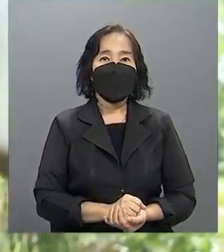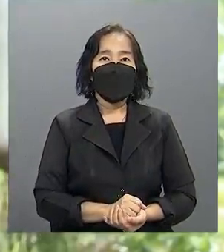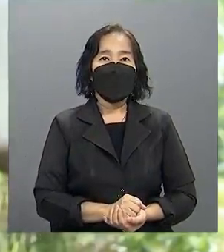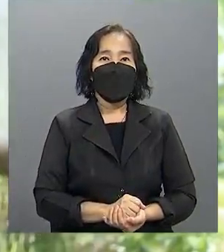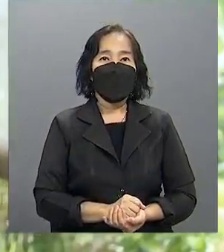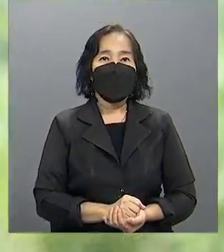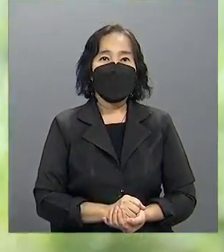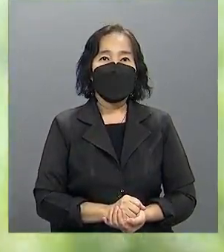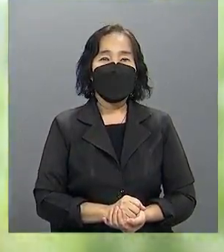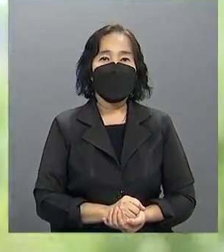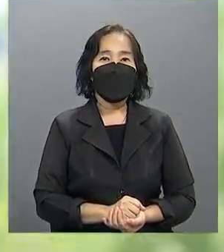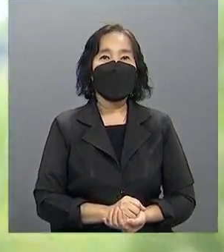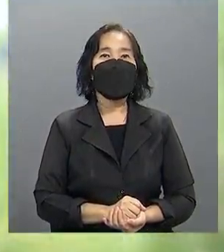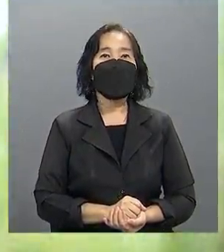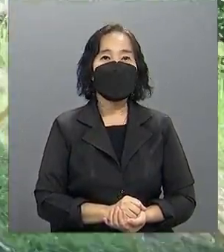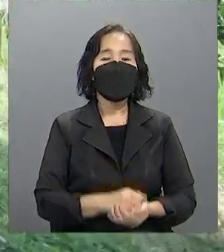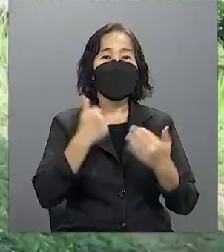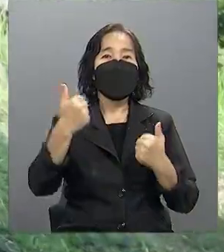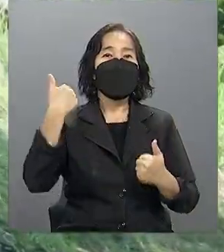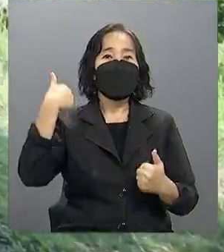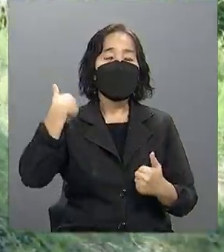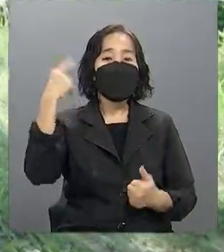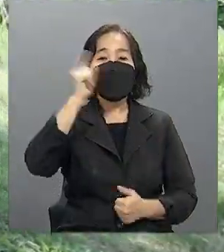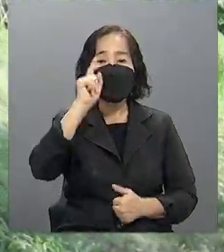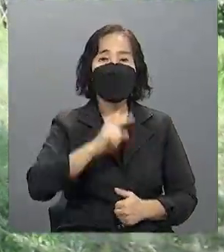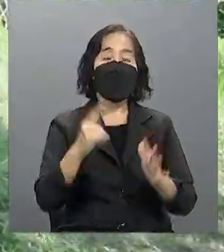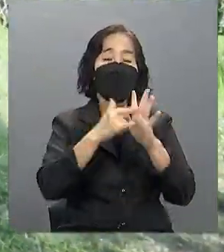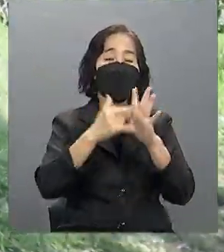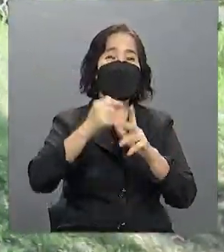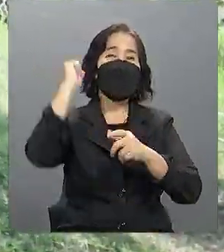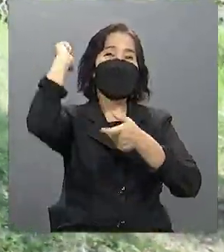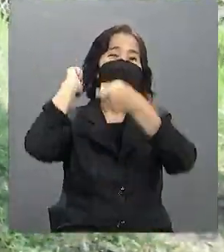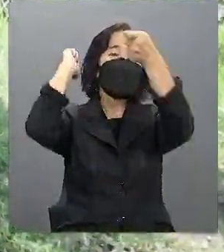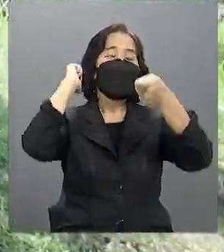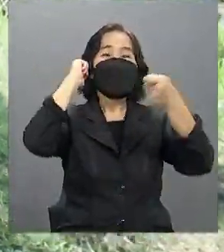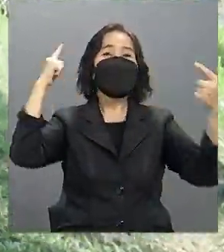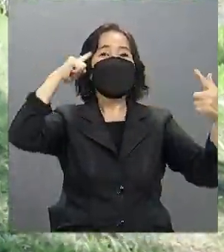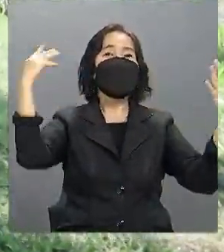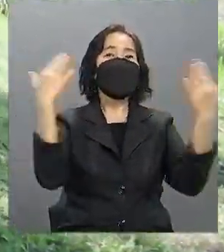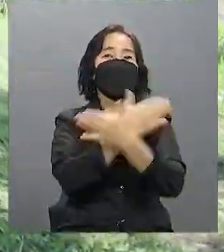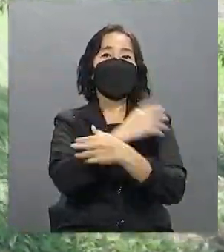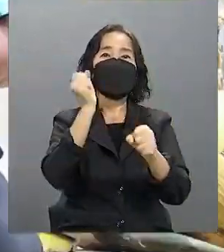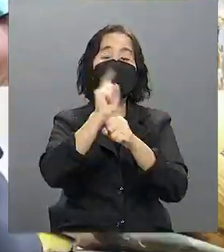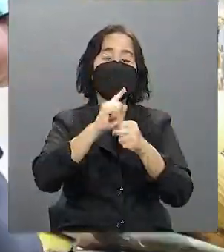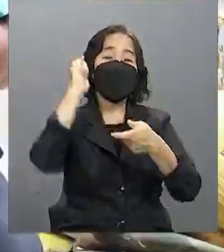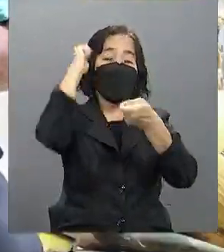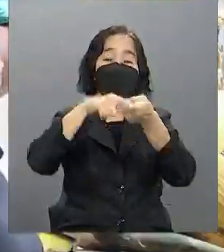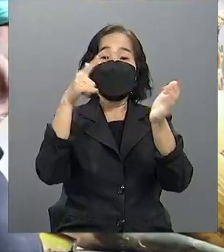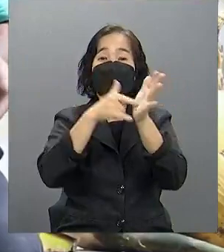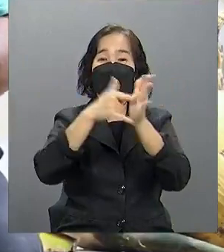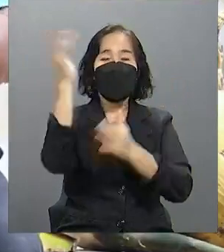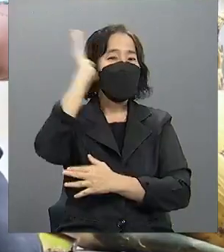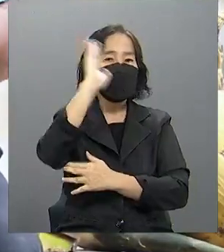เฮ็ดเชียงดักแมลงแดแล้วก็เฮ็ดยาพ่นครับใส่สีวภาพพร้อมใส่สีวพันธุ์พร้อมสีวภาพนี้คือเอา